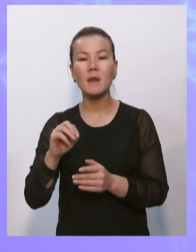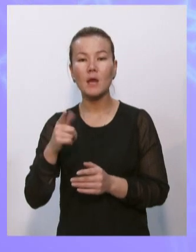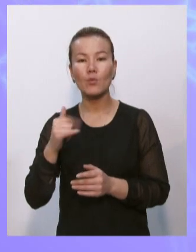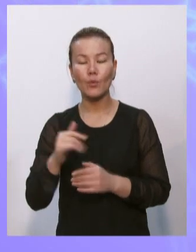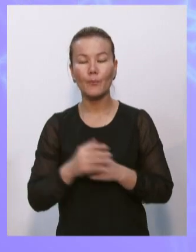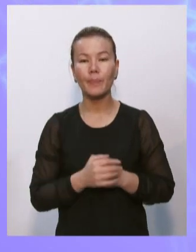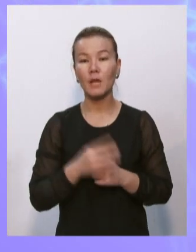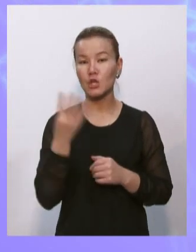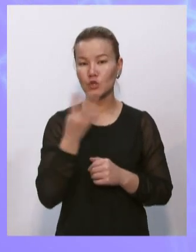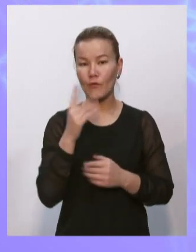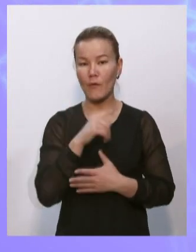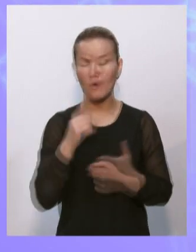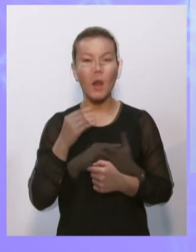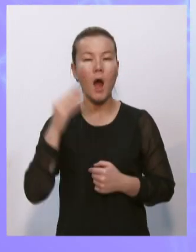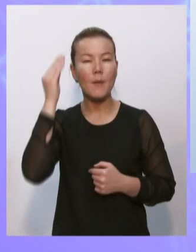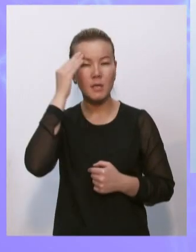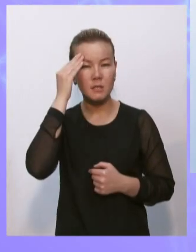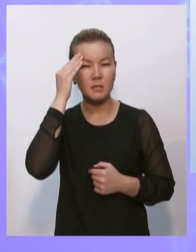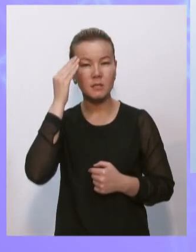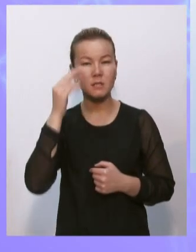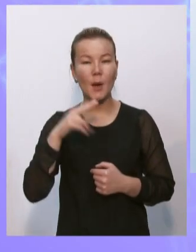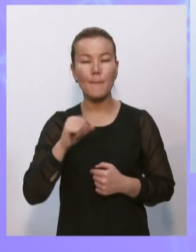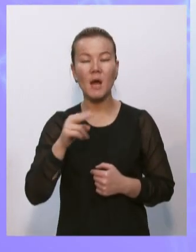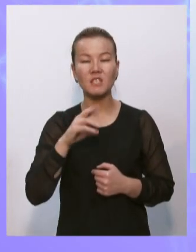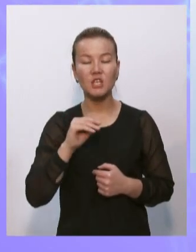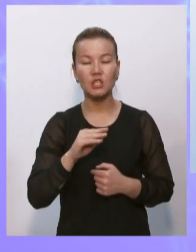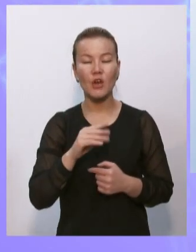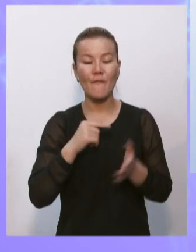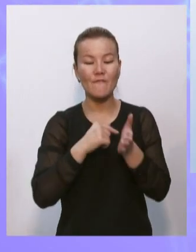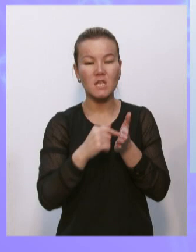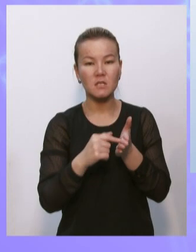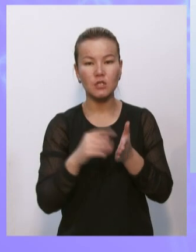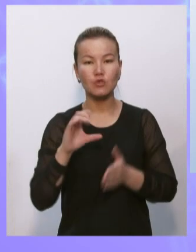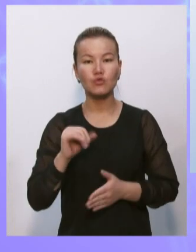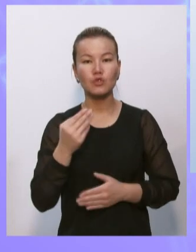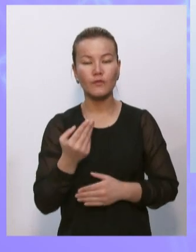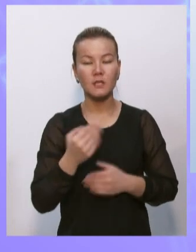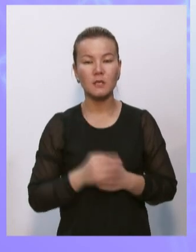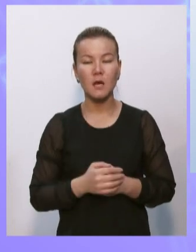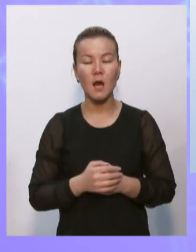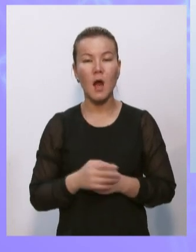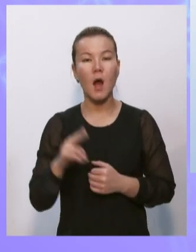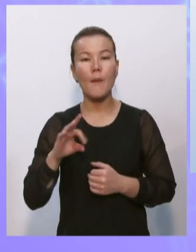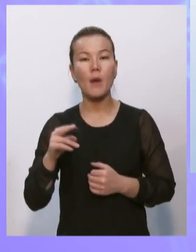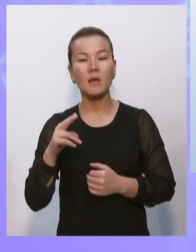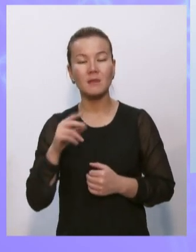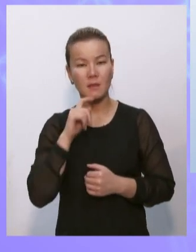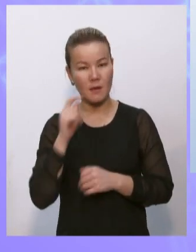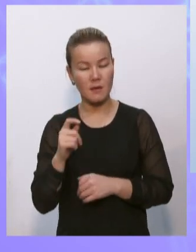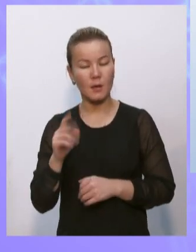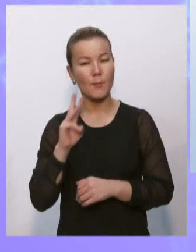И четвертый вопрос. Определите падеж выделенных существительных. Подарок –